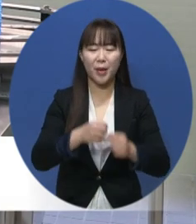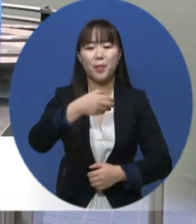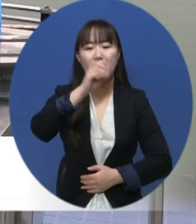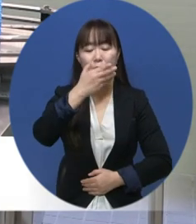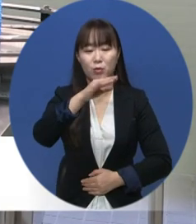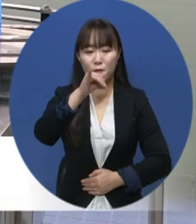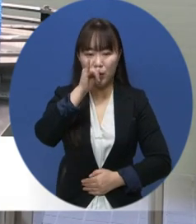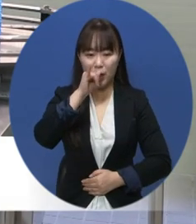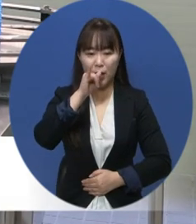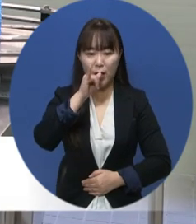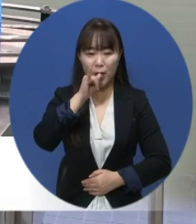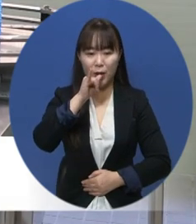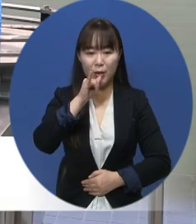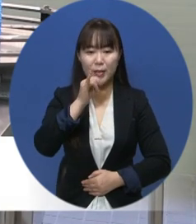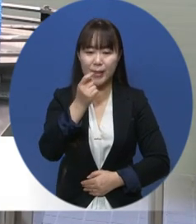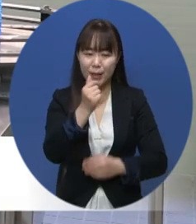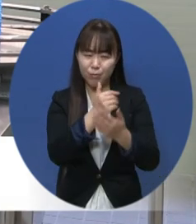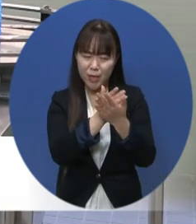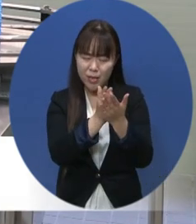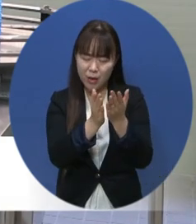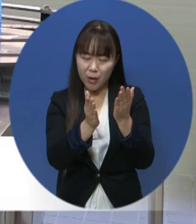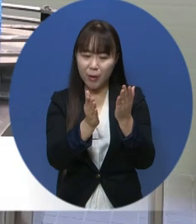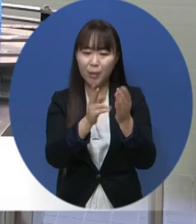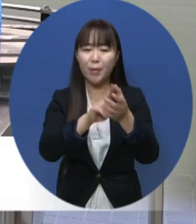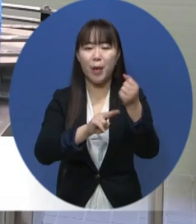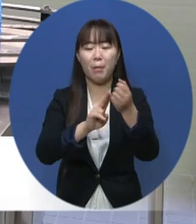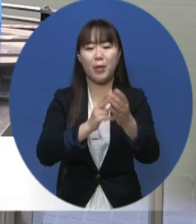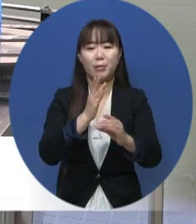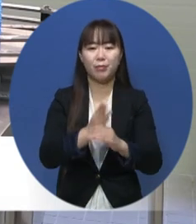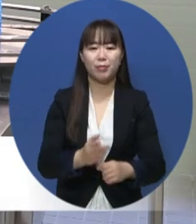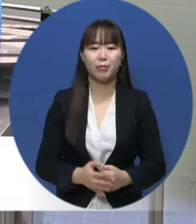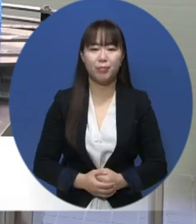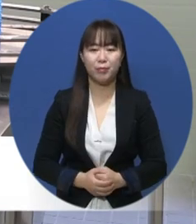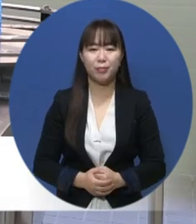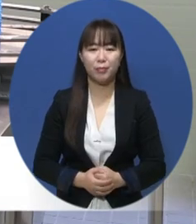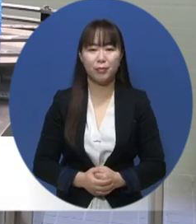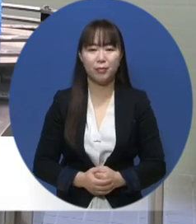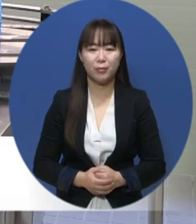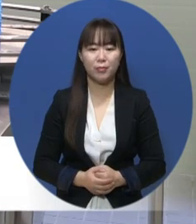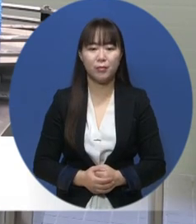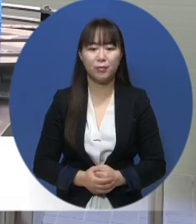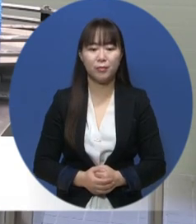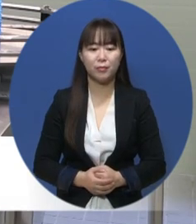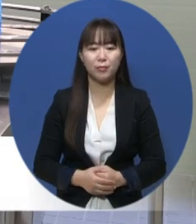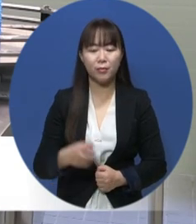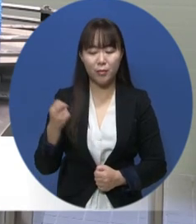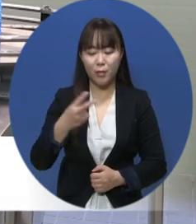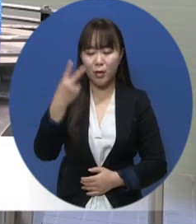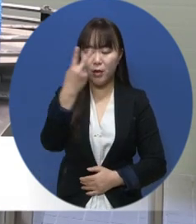수 있도록 소품목으로 다양하게 판매하고 있습니다. 또한